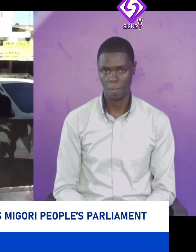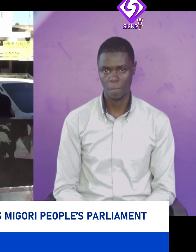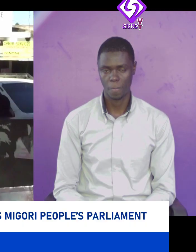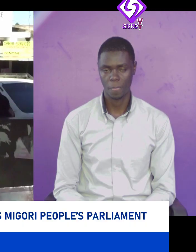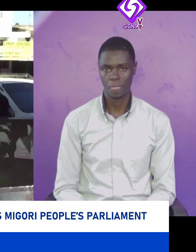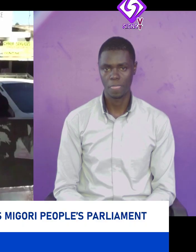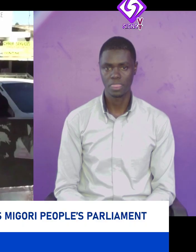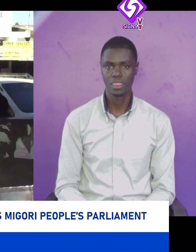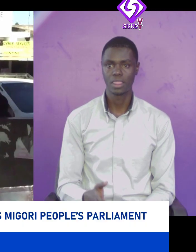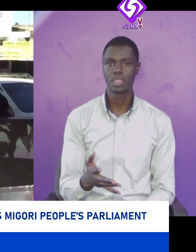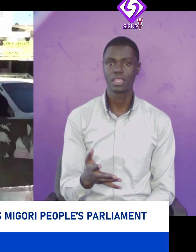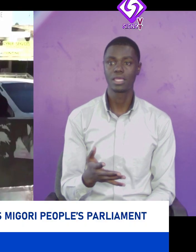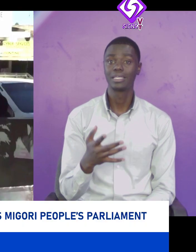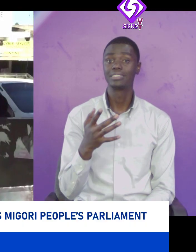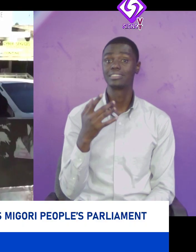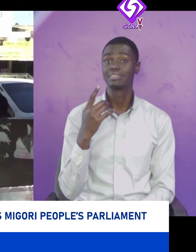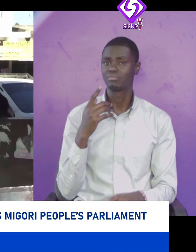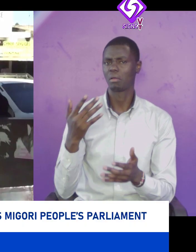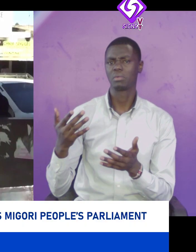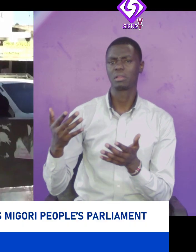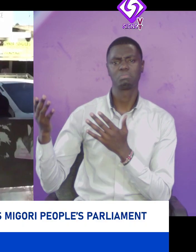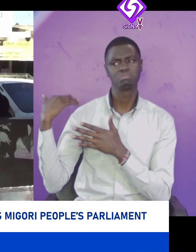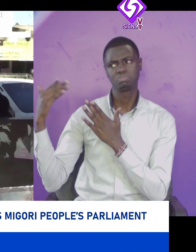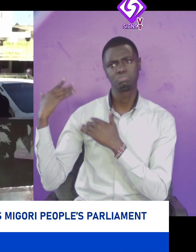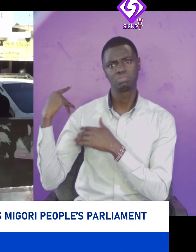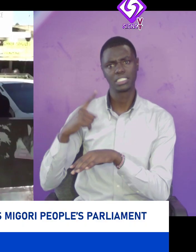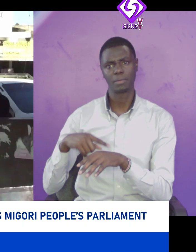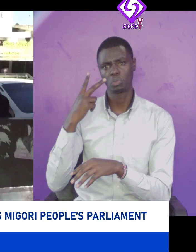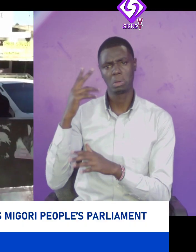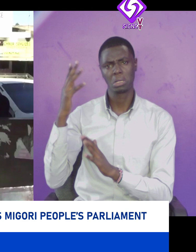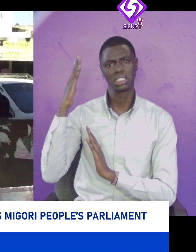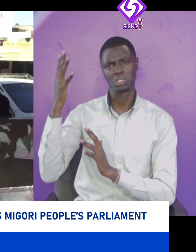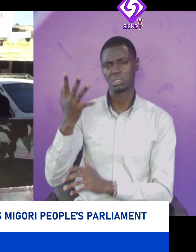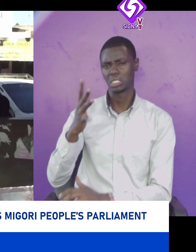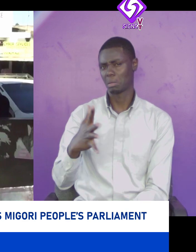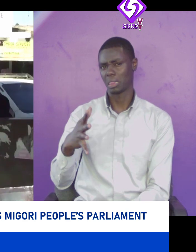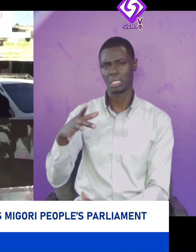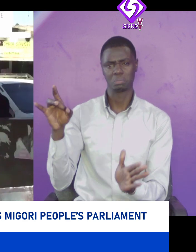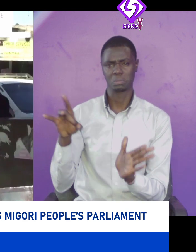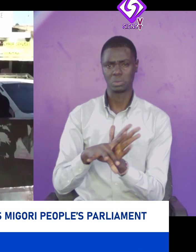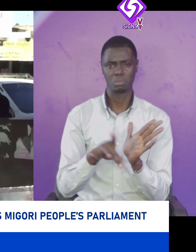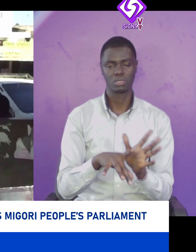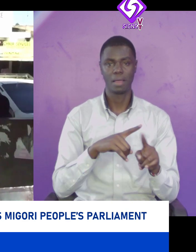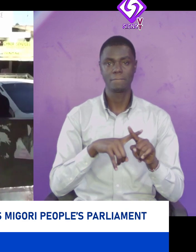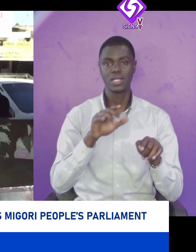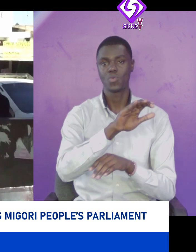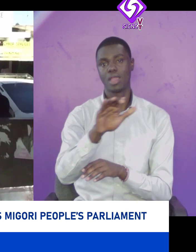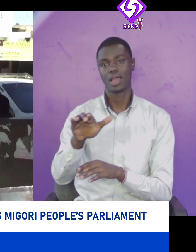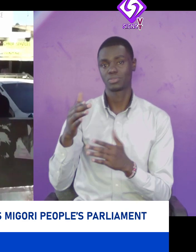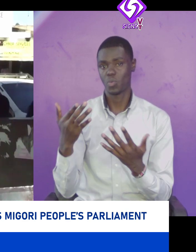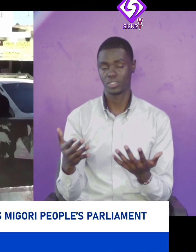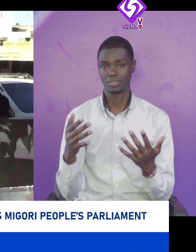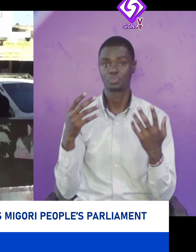Hizi nyakati ambazo zimepita tumeona kwamba security haikuwa mzuri sana, lakini tunaomba ya kwamba